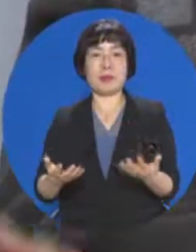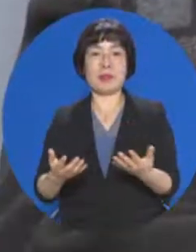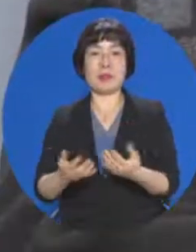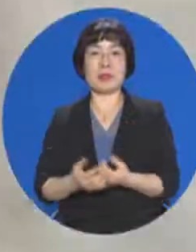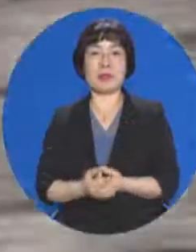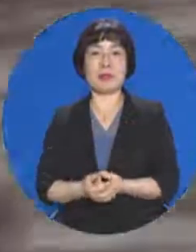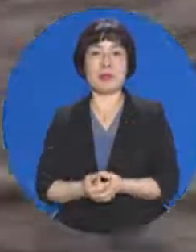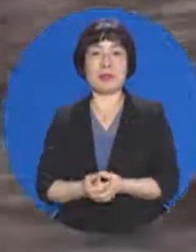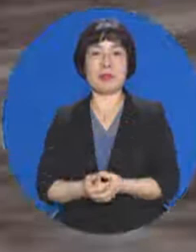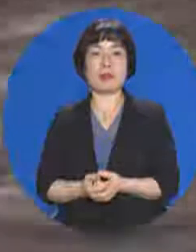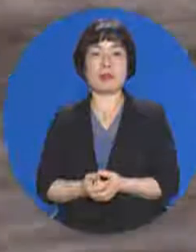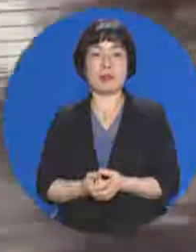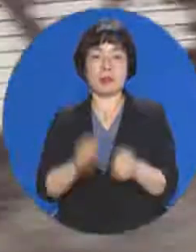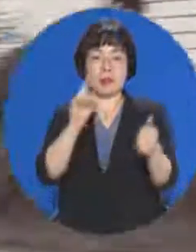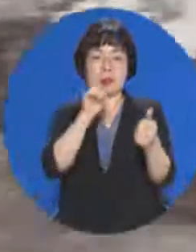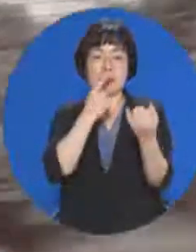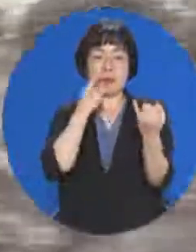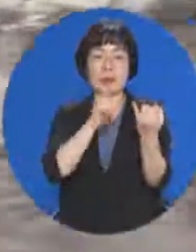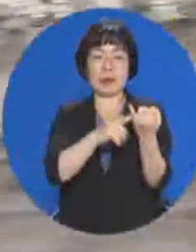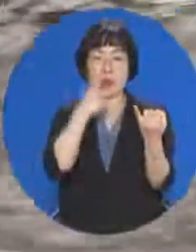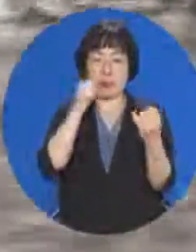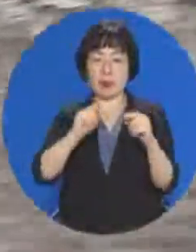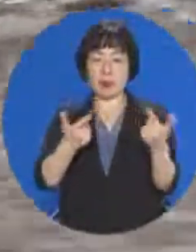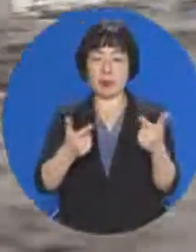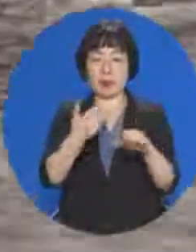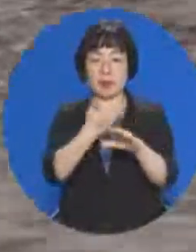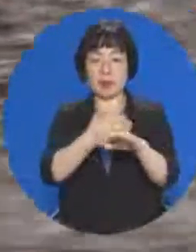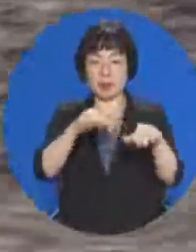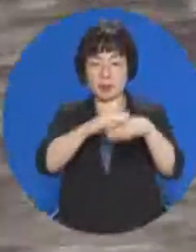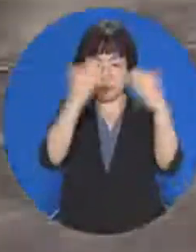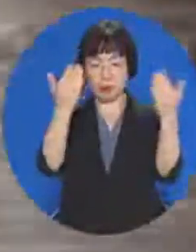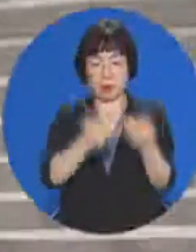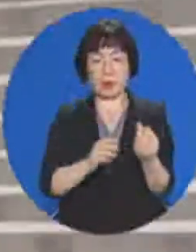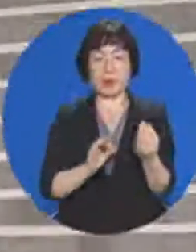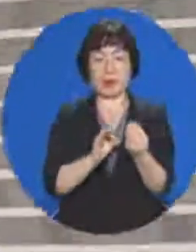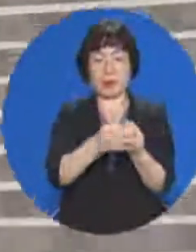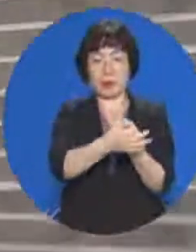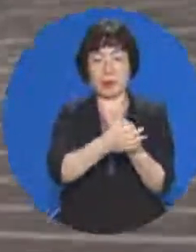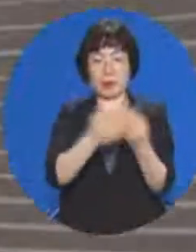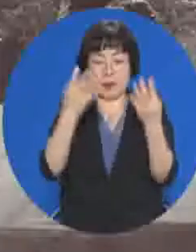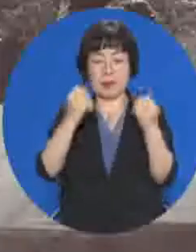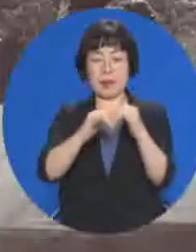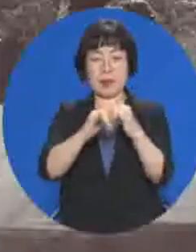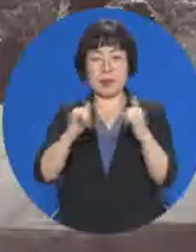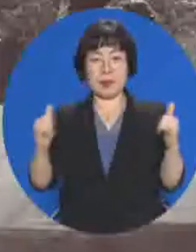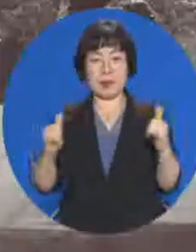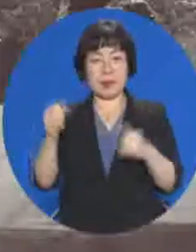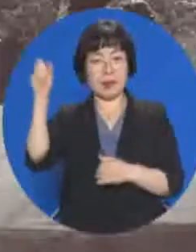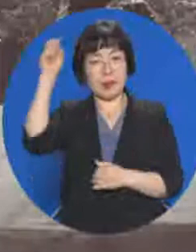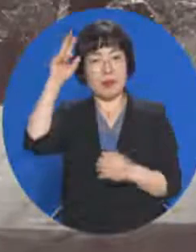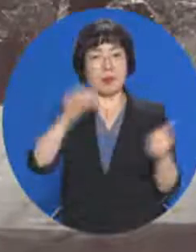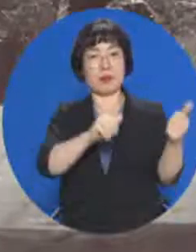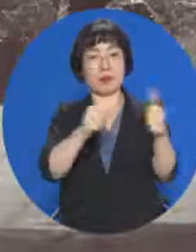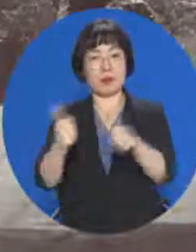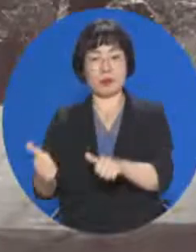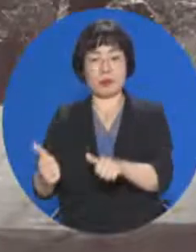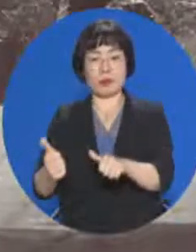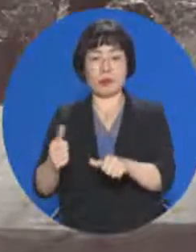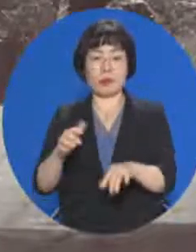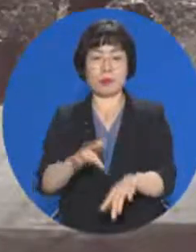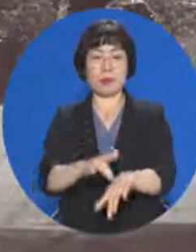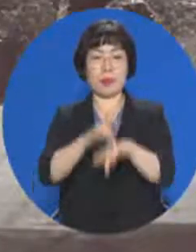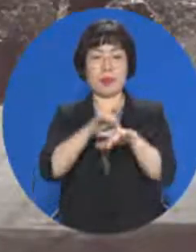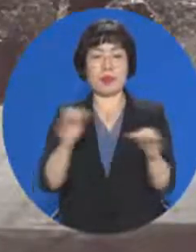없었습니다. 박 씨의 아버지뿐만 아니라 남면 금오도에서만 수많은 사람이 하루아침에 죽거나